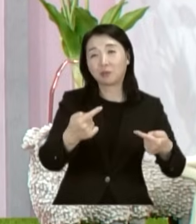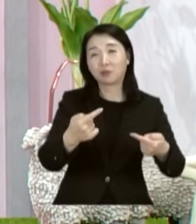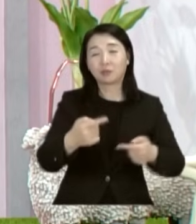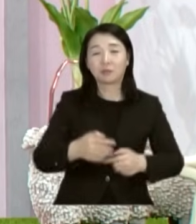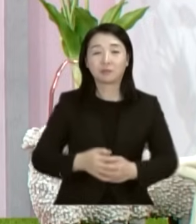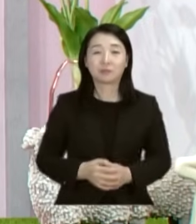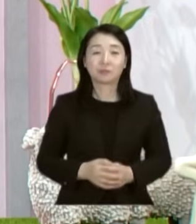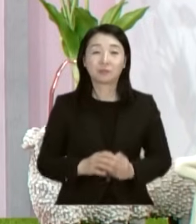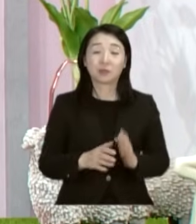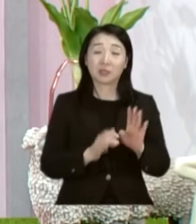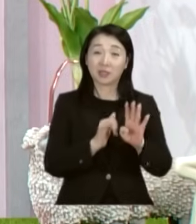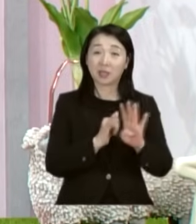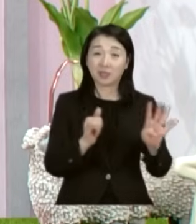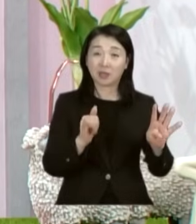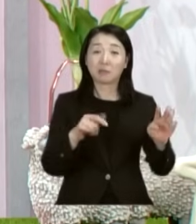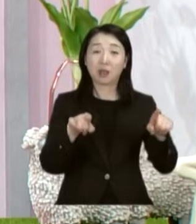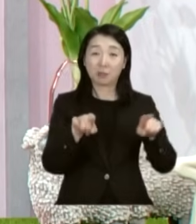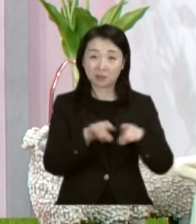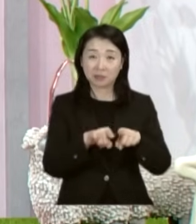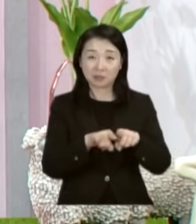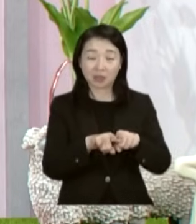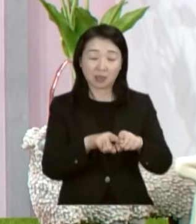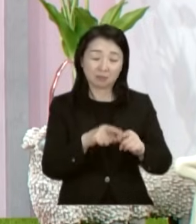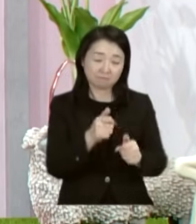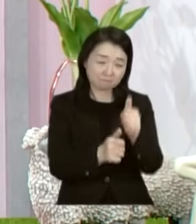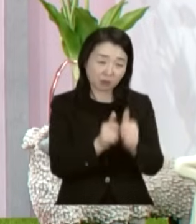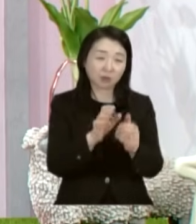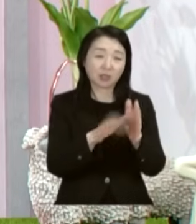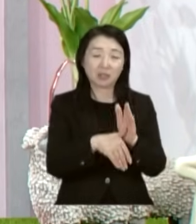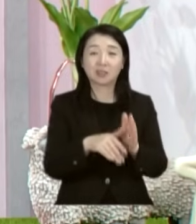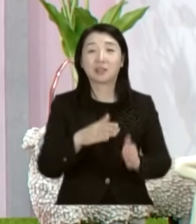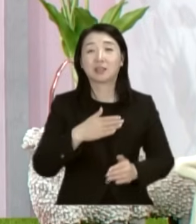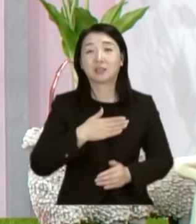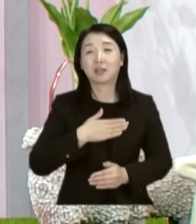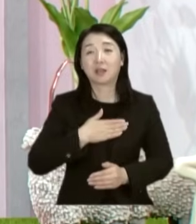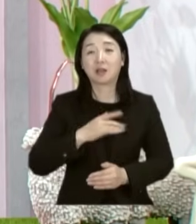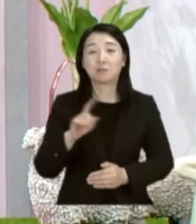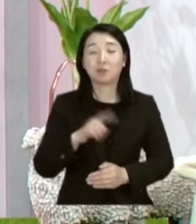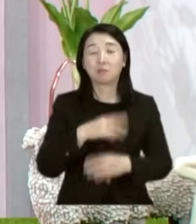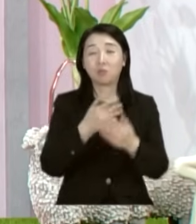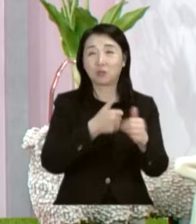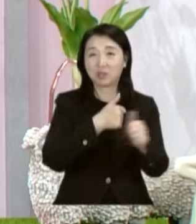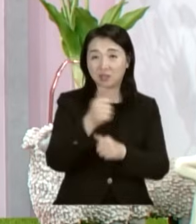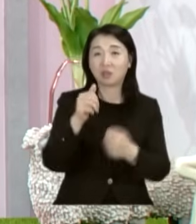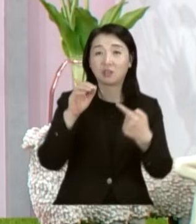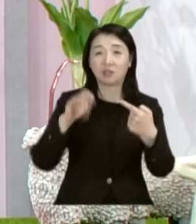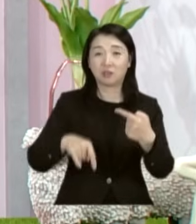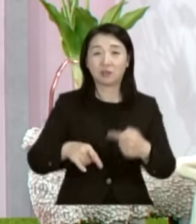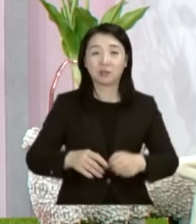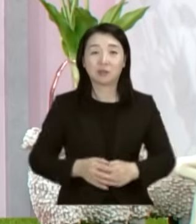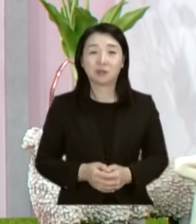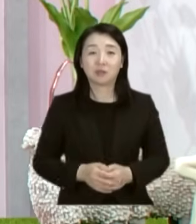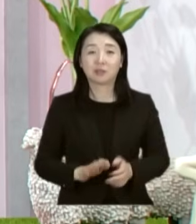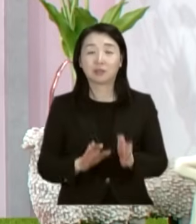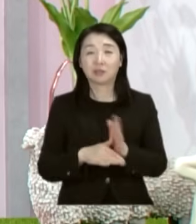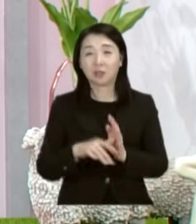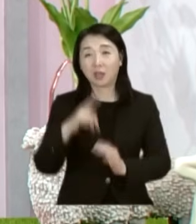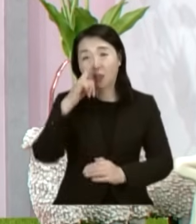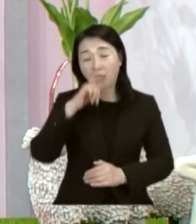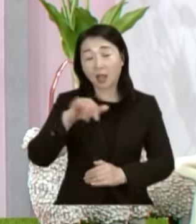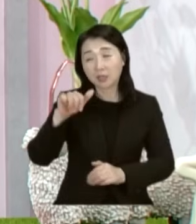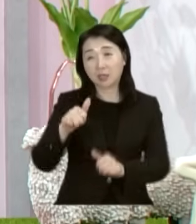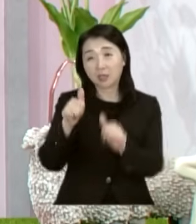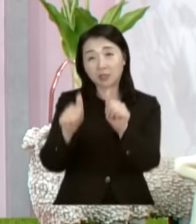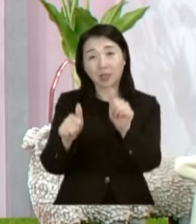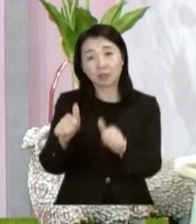거기에서네 명의 선수와 저 포함 네명의 선수와 경쟁에서 제가 거기서 다 이겨서 1등을 한 거고요 거기서 이제 아시안 게임을 나가게